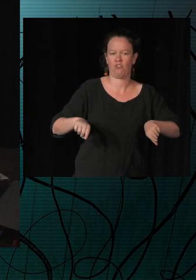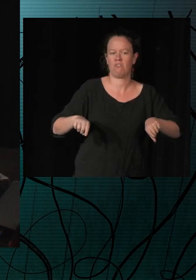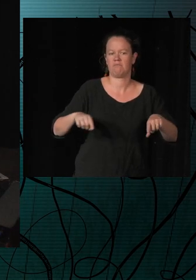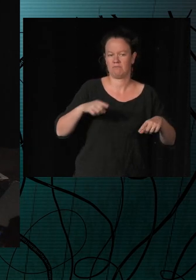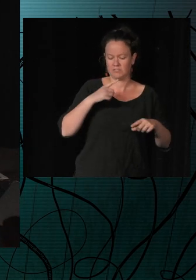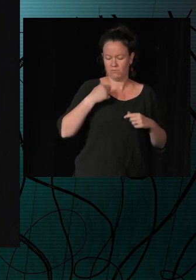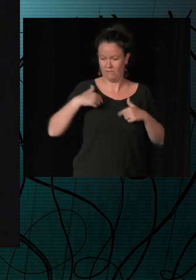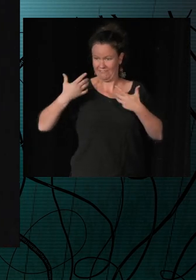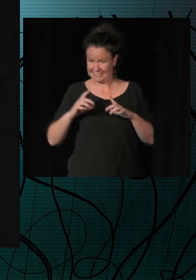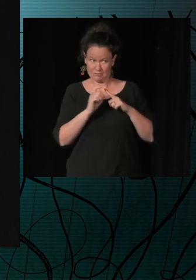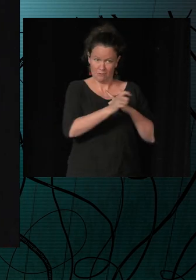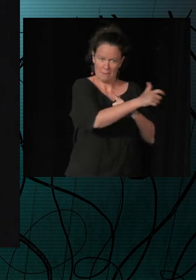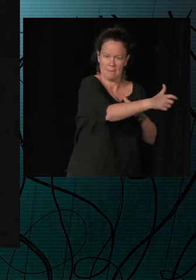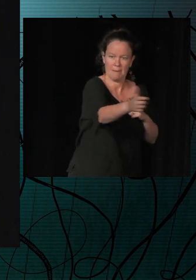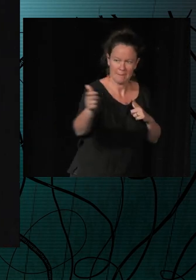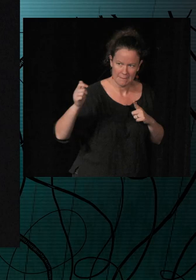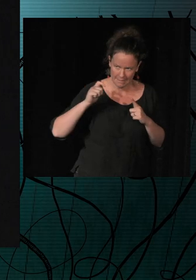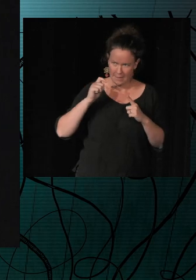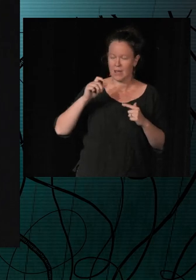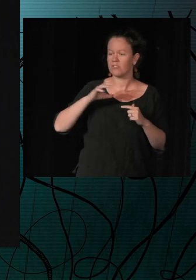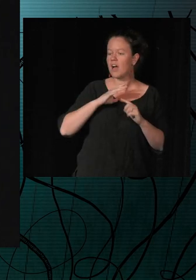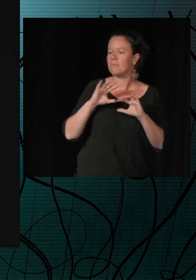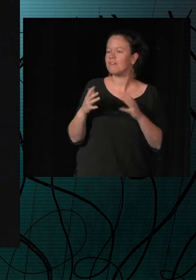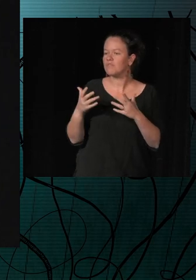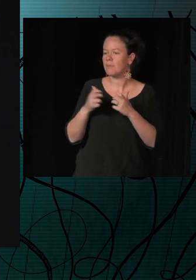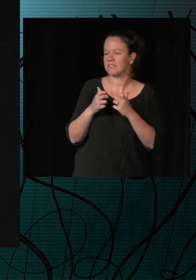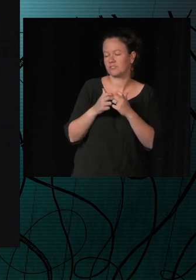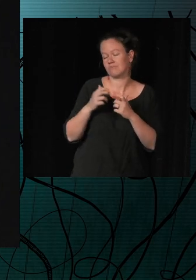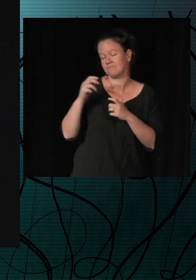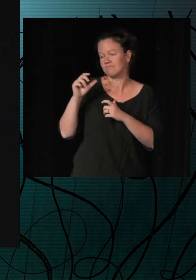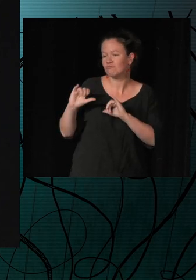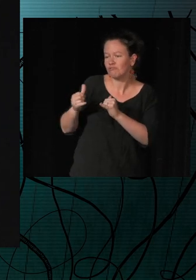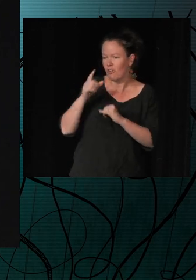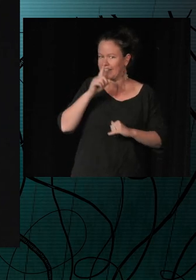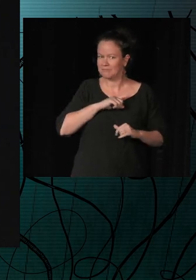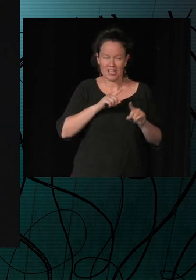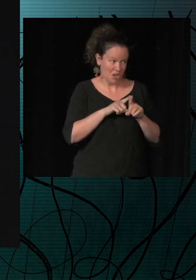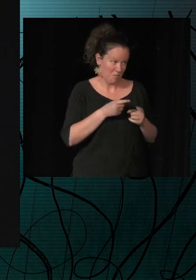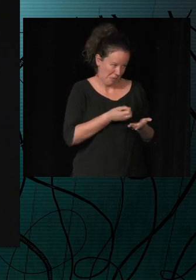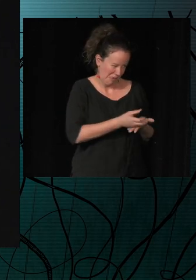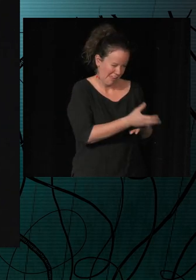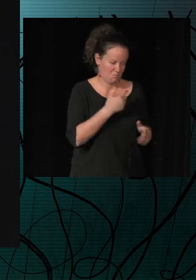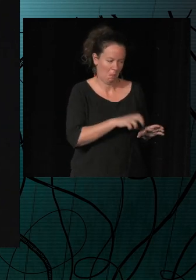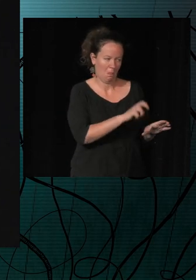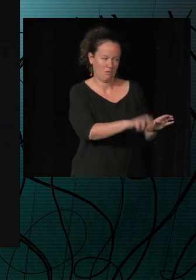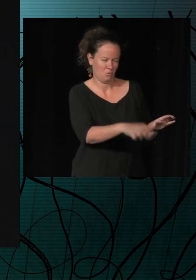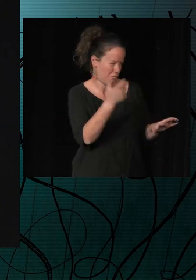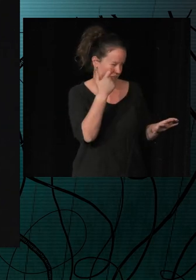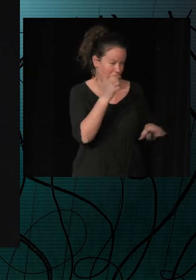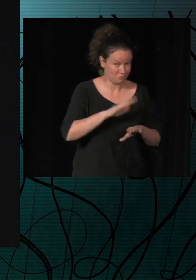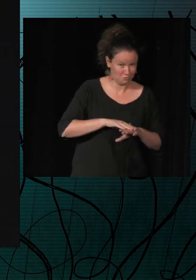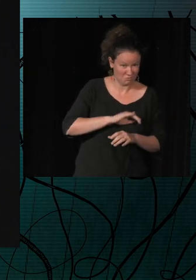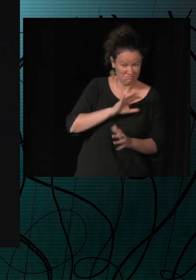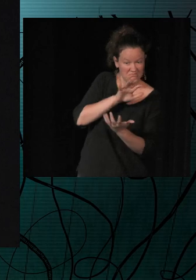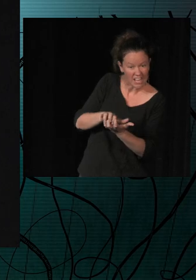leur donner soit des indices soit sont pas sympa pour leur dire de sauter dans un trou et bon voilà mais il y a aussi cette possibilité effectivement de se faire aider ou au